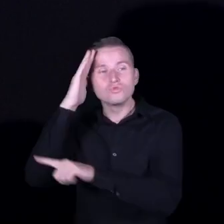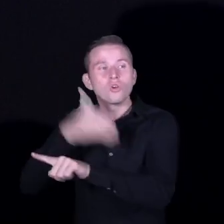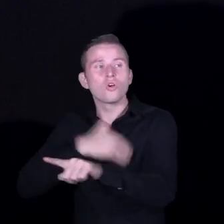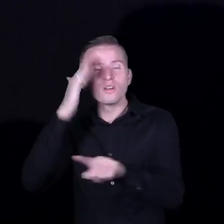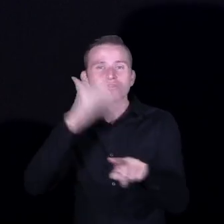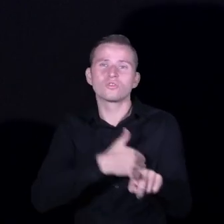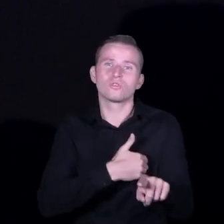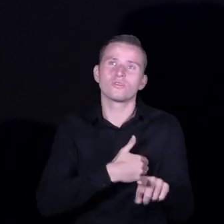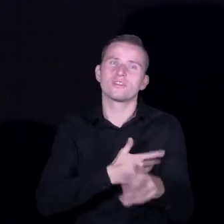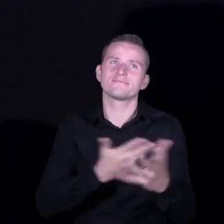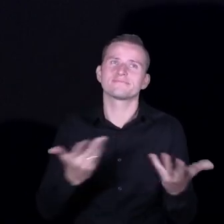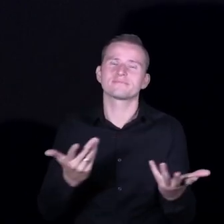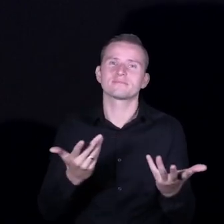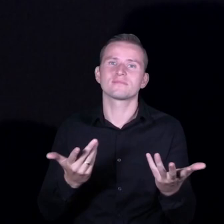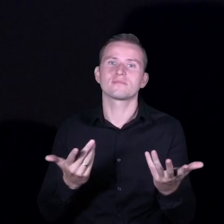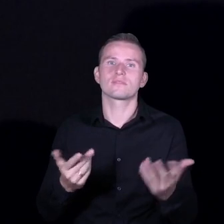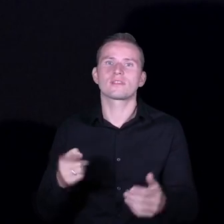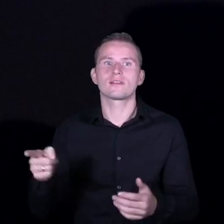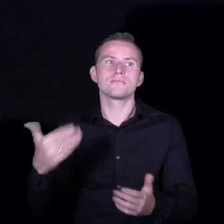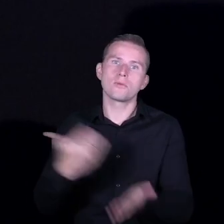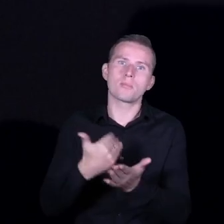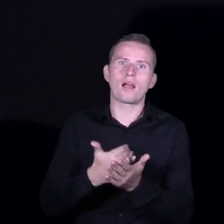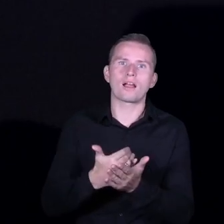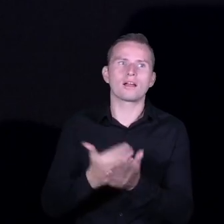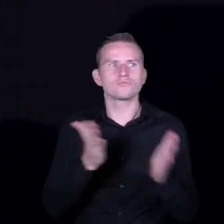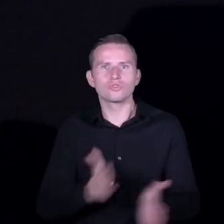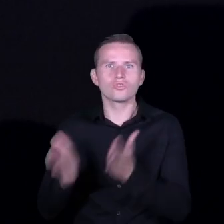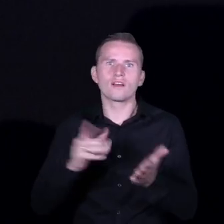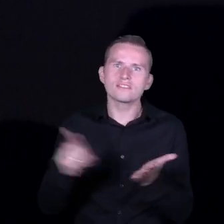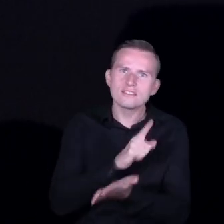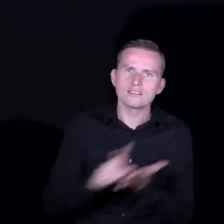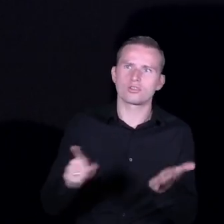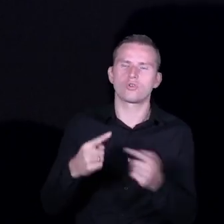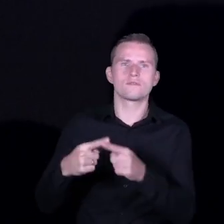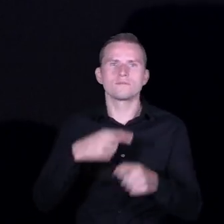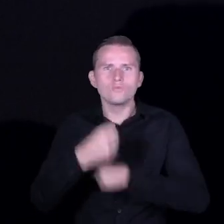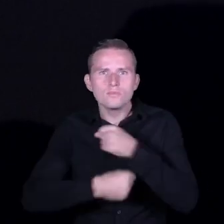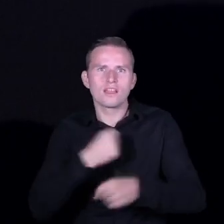do podejmowania ryzyka, do współpracy, do